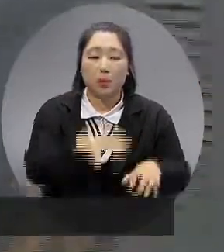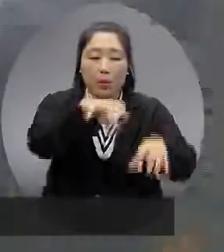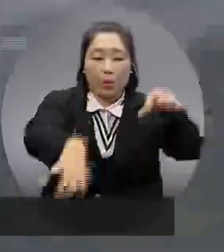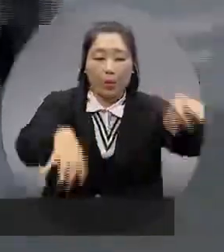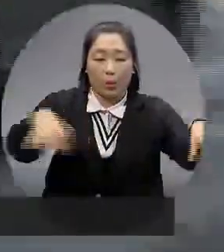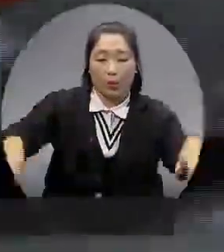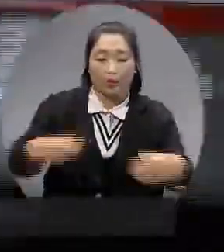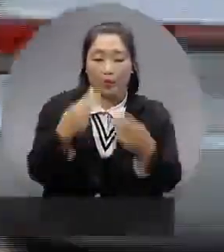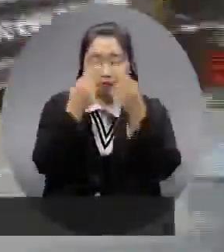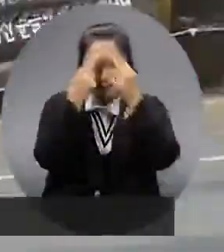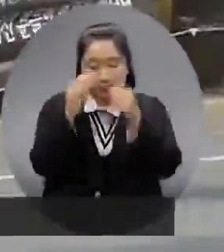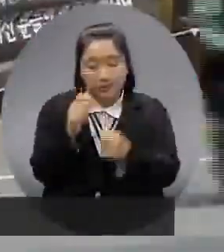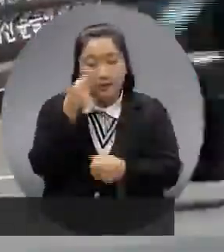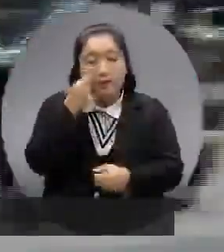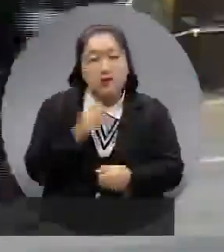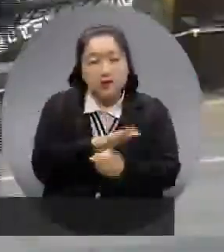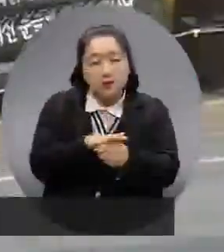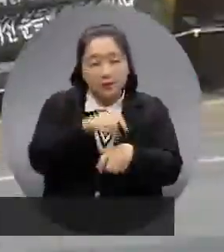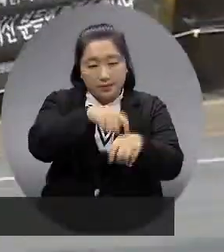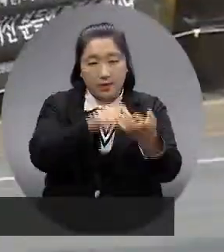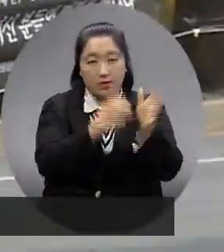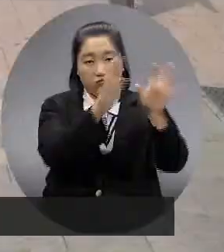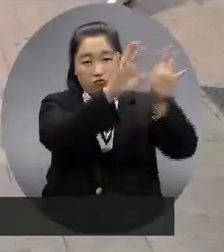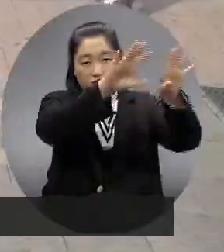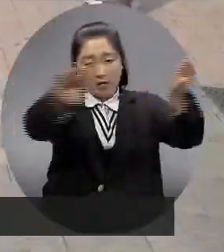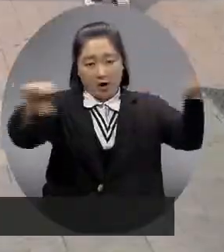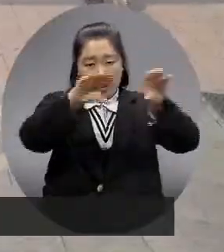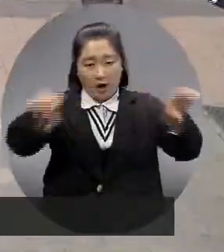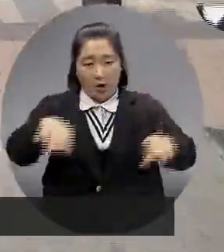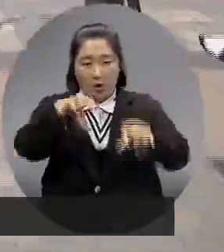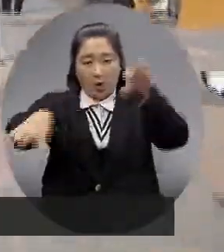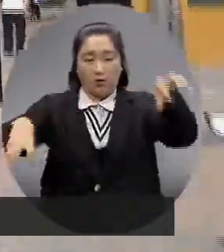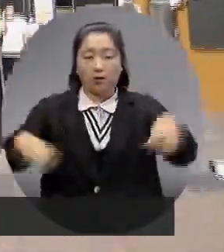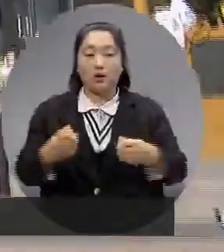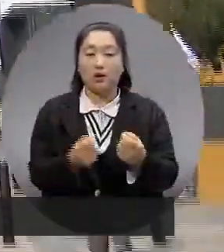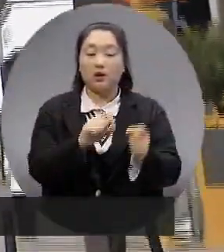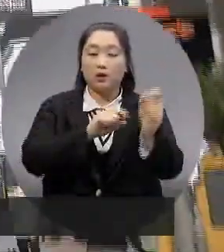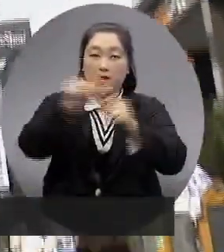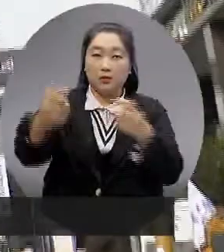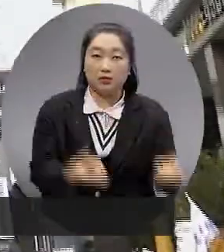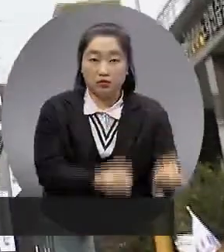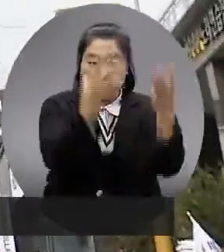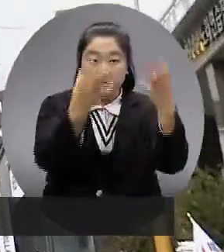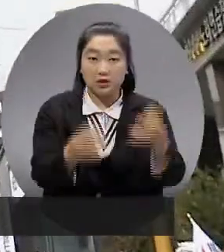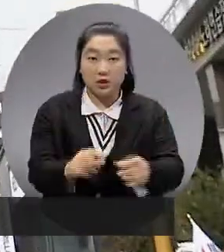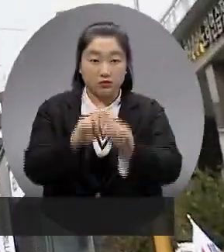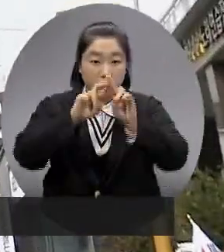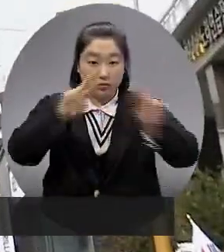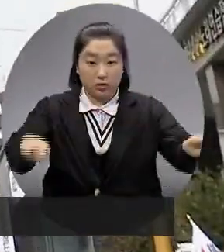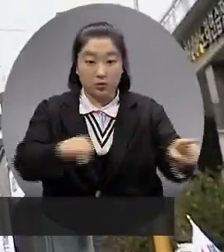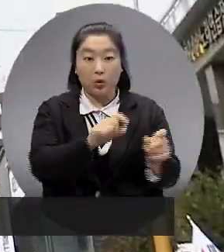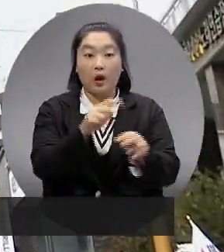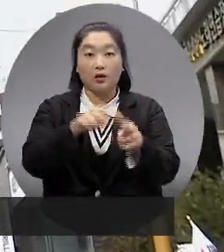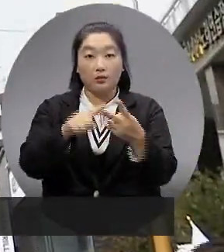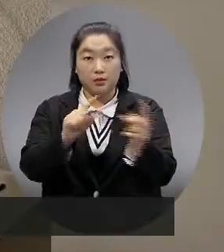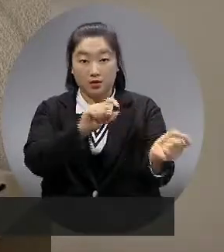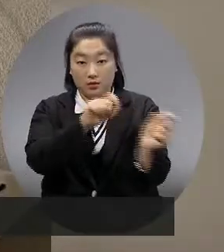곳곳에는 애도의 마음을 담은 현수막이 내걸렸고 애도 기간 대부분 축제나 행사는 취소되거나